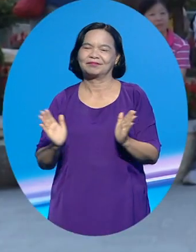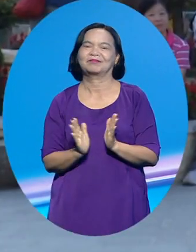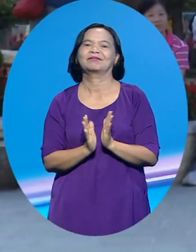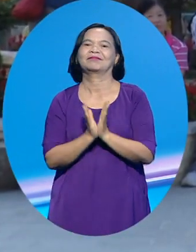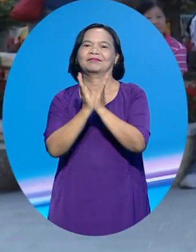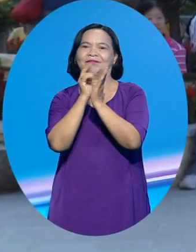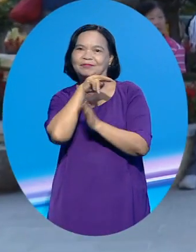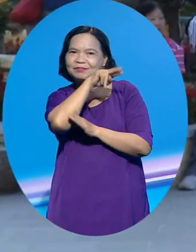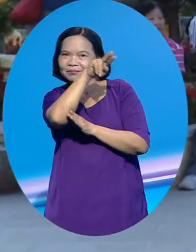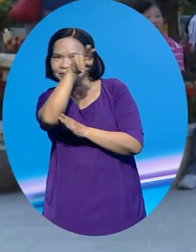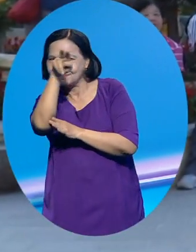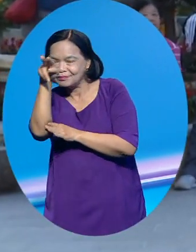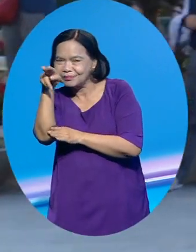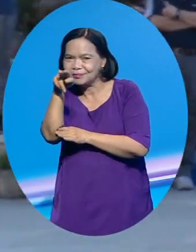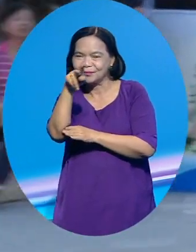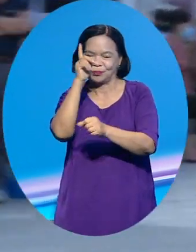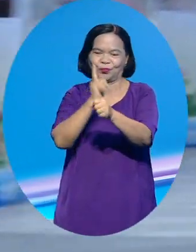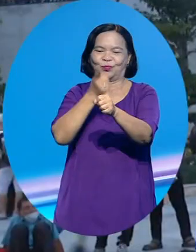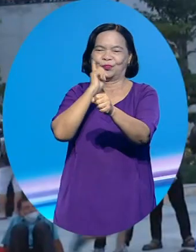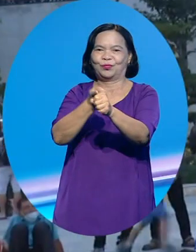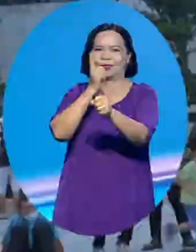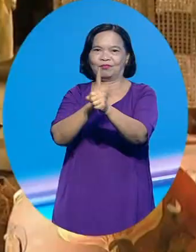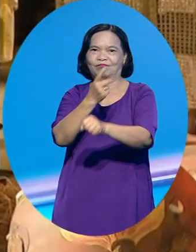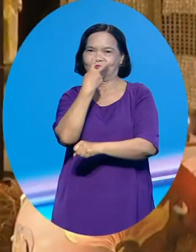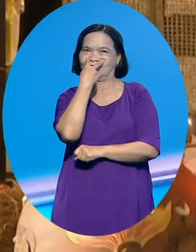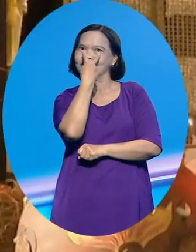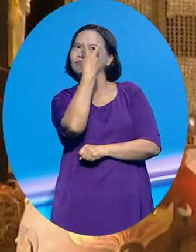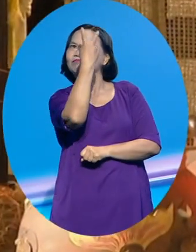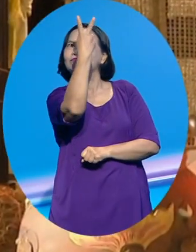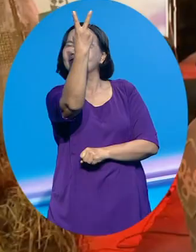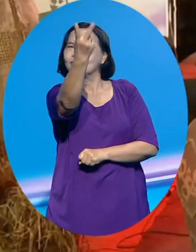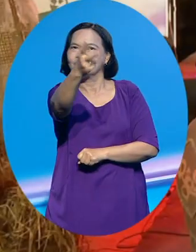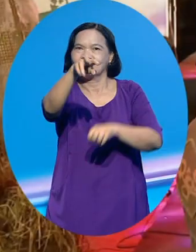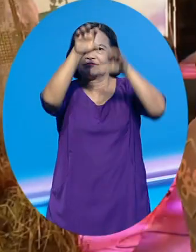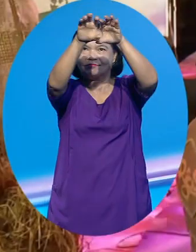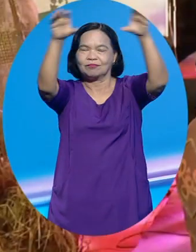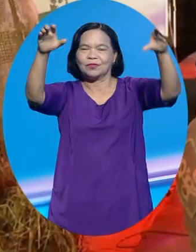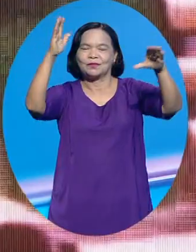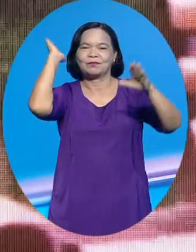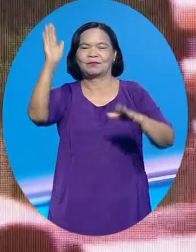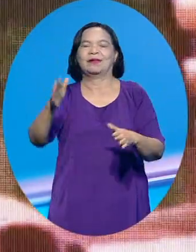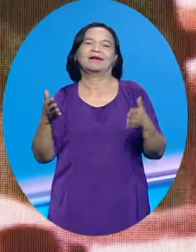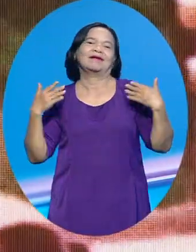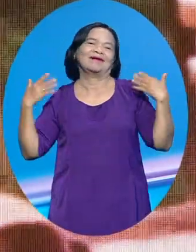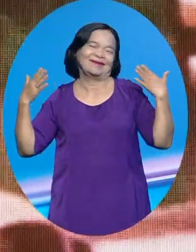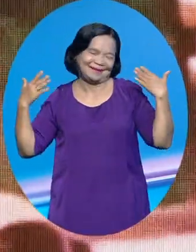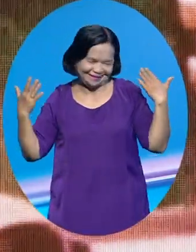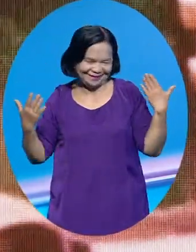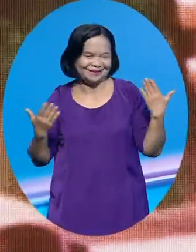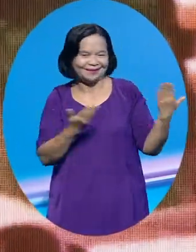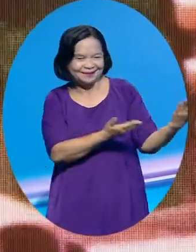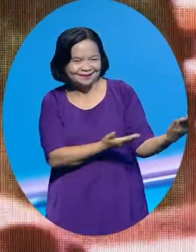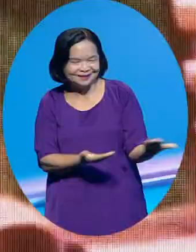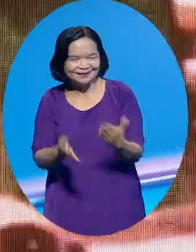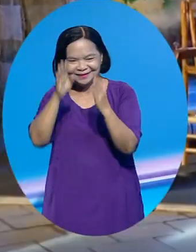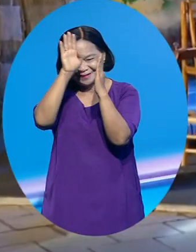chỉ được tham quan vãn cảnh chùa Bà linh thiêng, chiêm ngưỡng những công trình cảnh quan trên đỉnh núi Bà mát dịu mà còn không ngừng được thiết đãi những